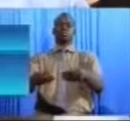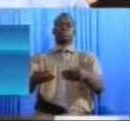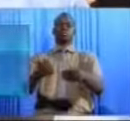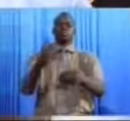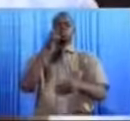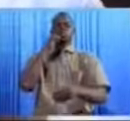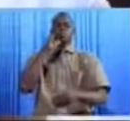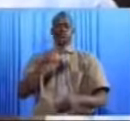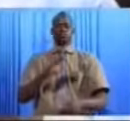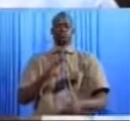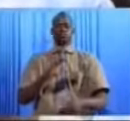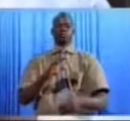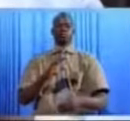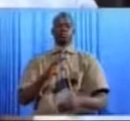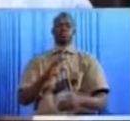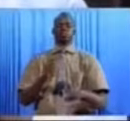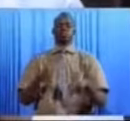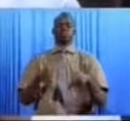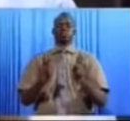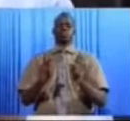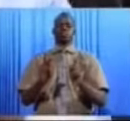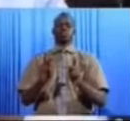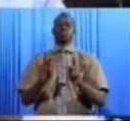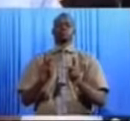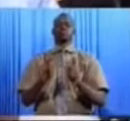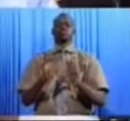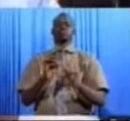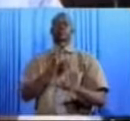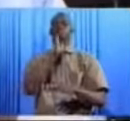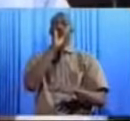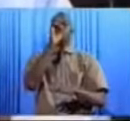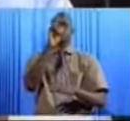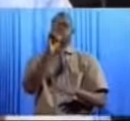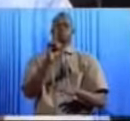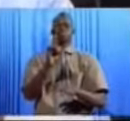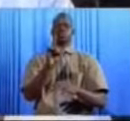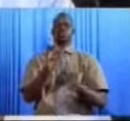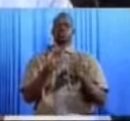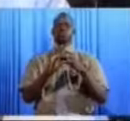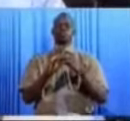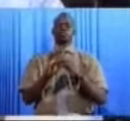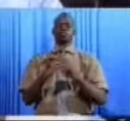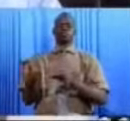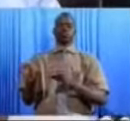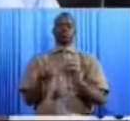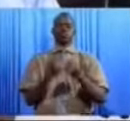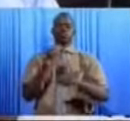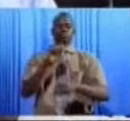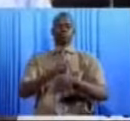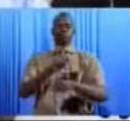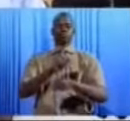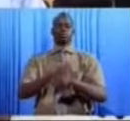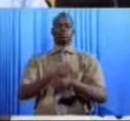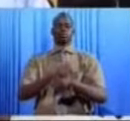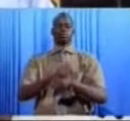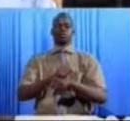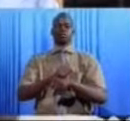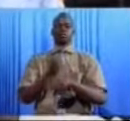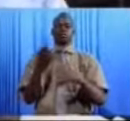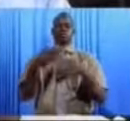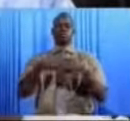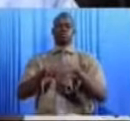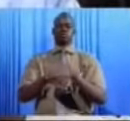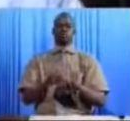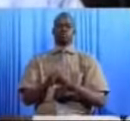femmes à permettra j'en suis sûr de mener des travaux dans